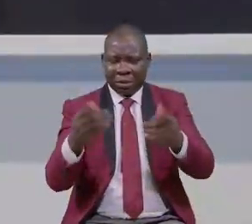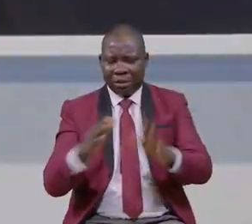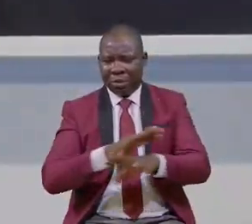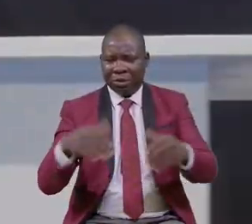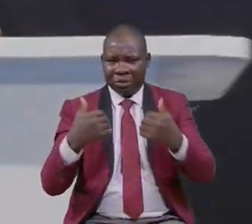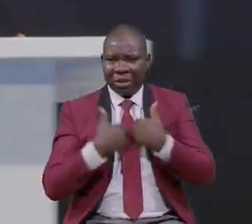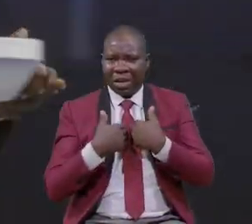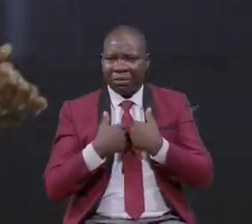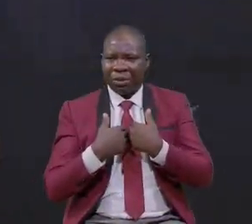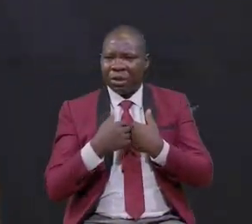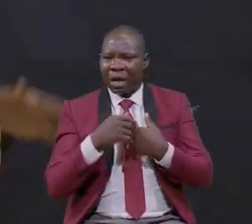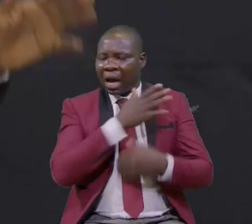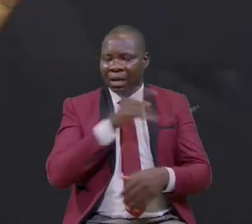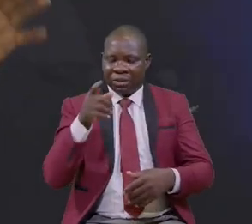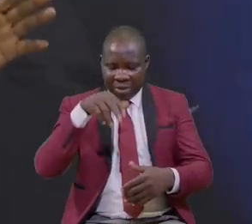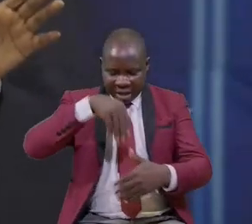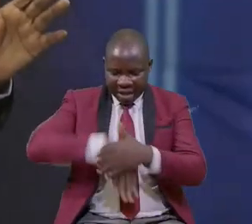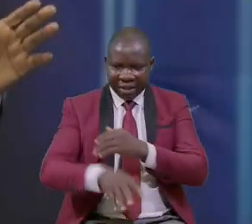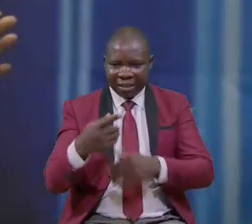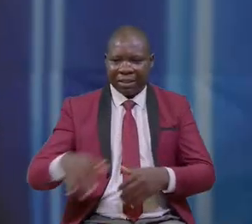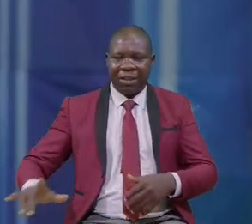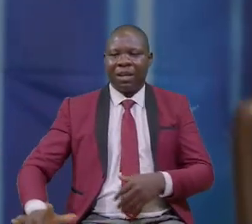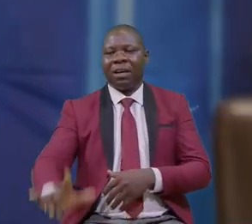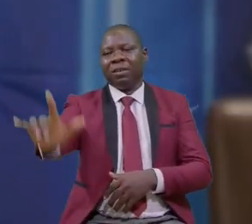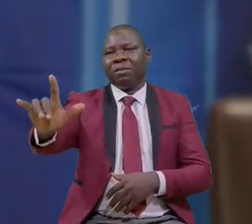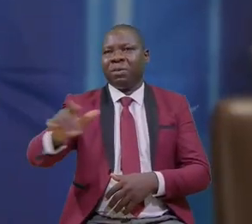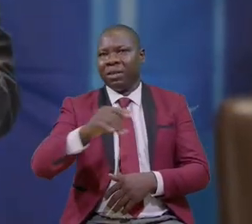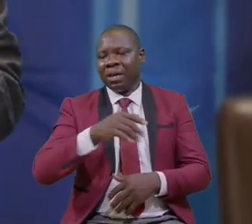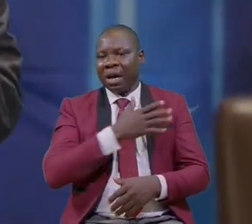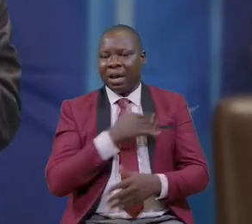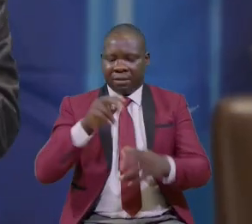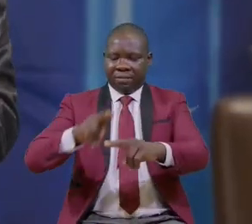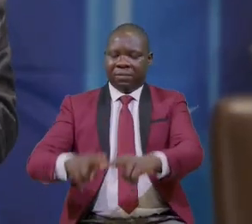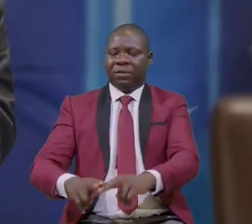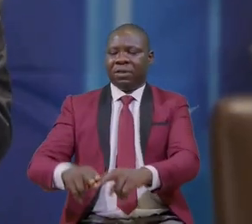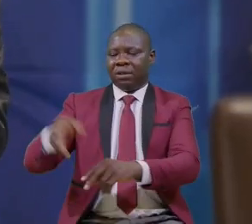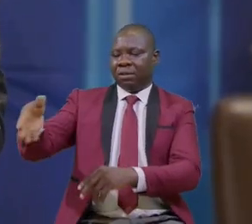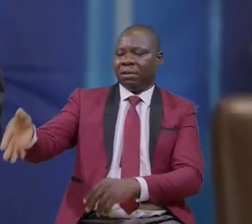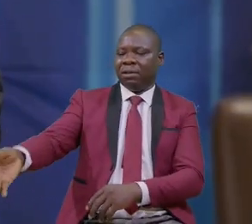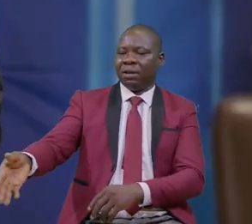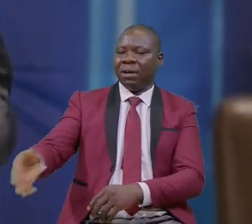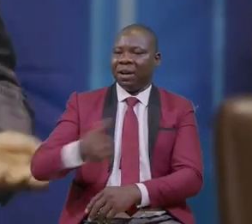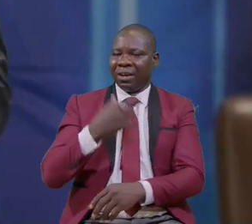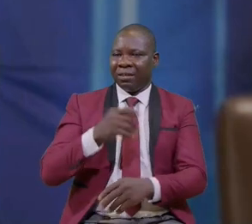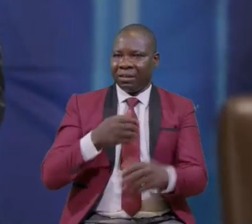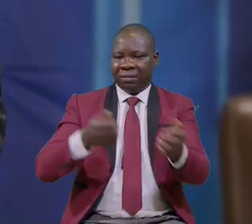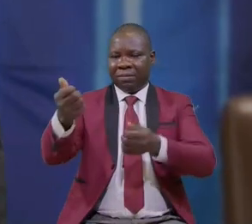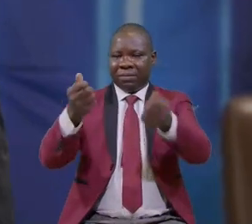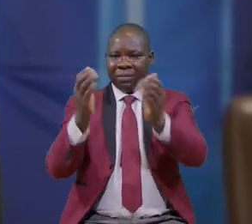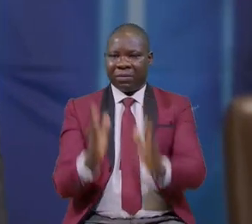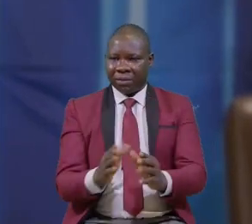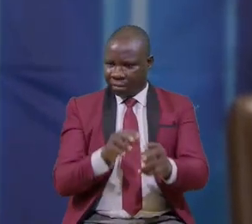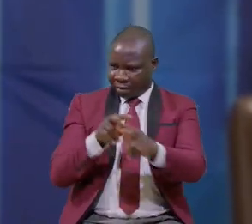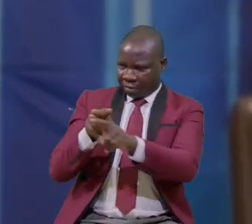entres dans l'avion et tu t'assi et le pilote regarde